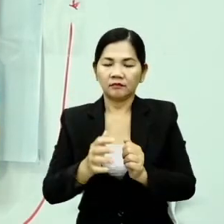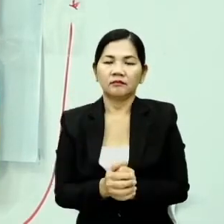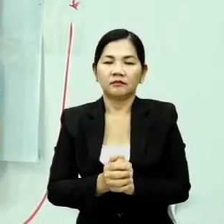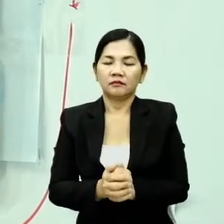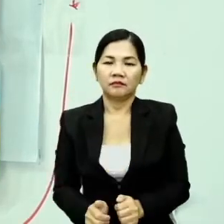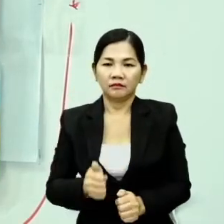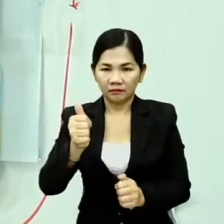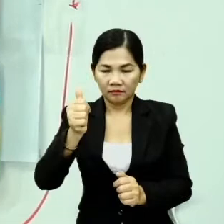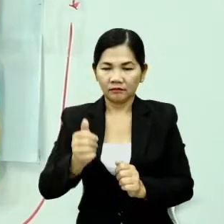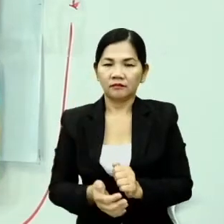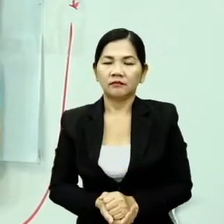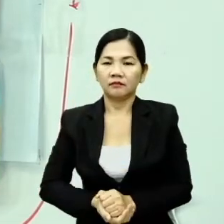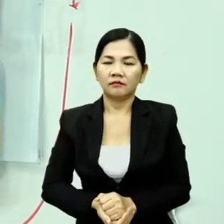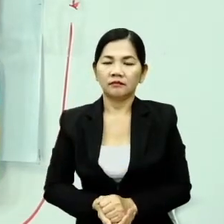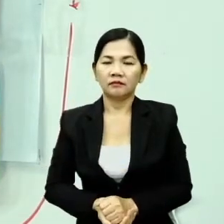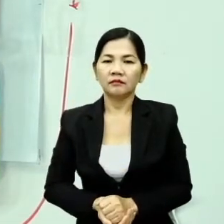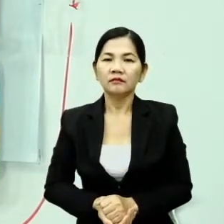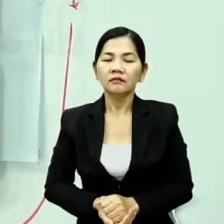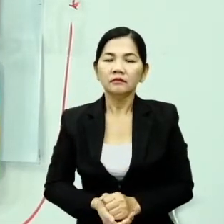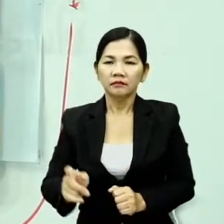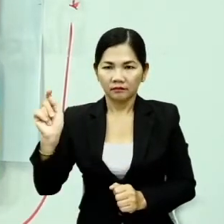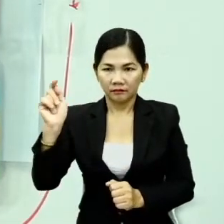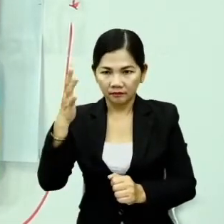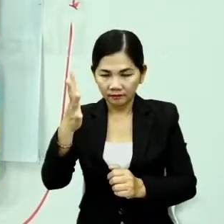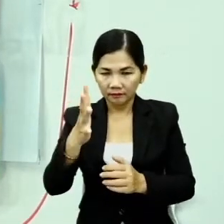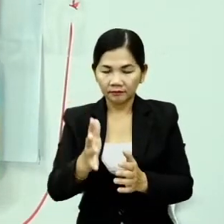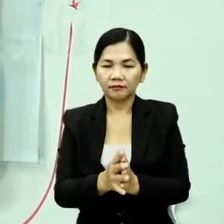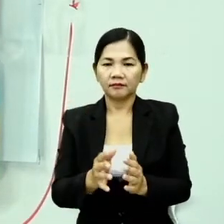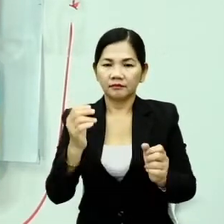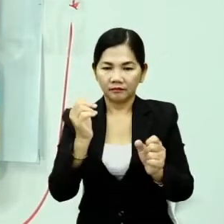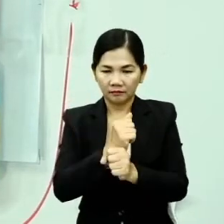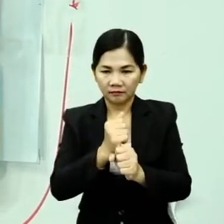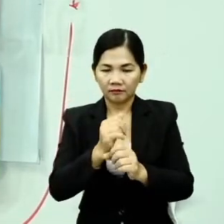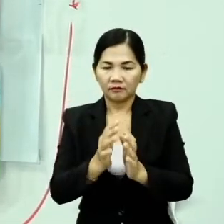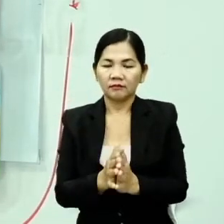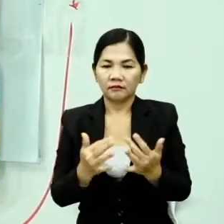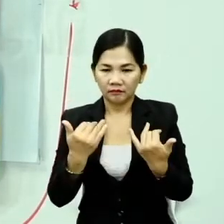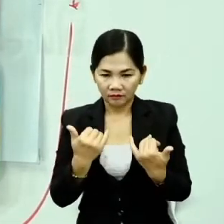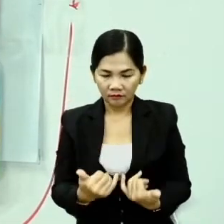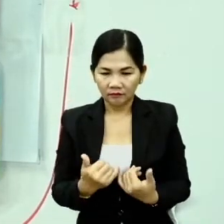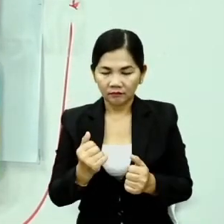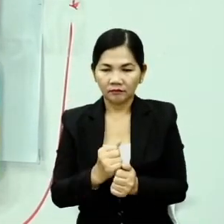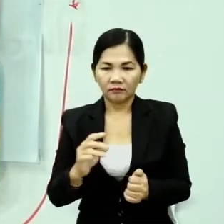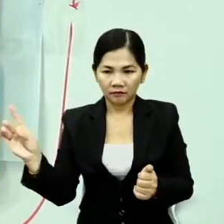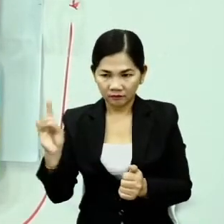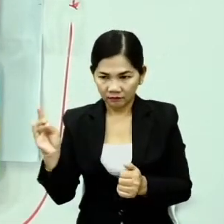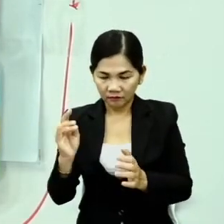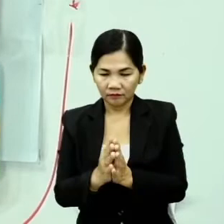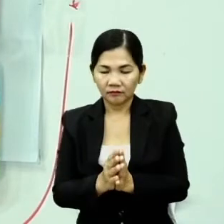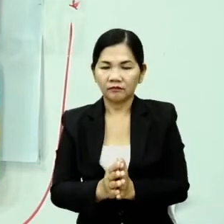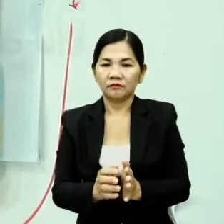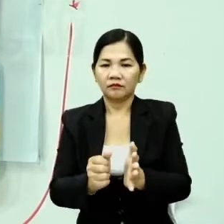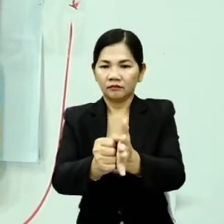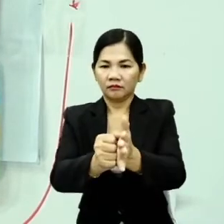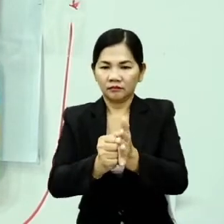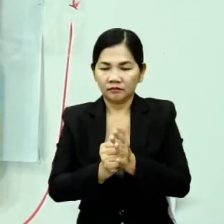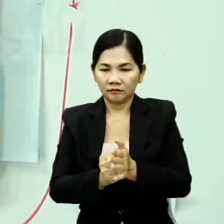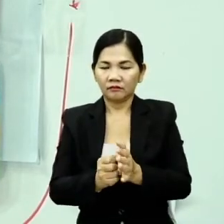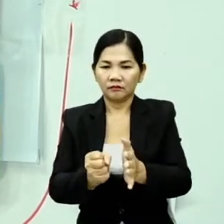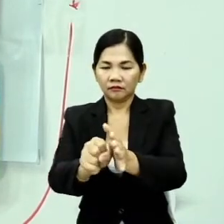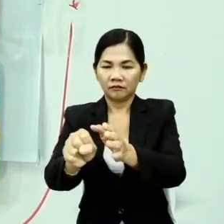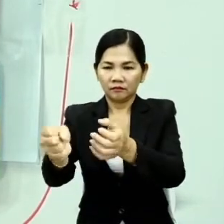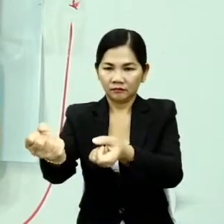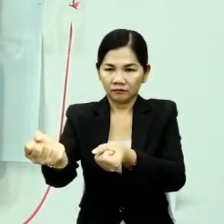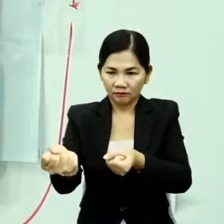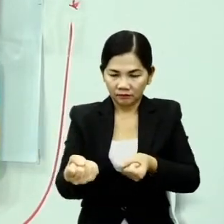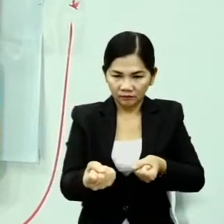mớ cha tam giờ rụp hiệp ní cha cứ cha sáng cha đo cầm lắng cha ô tiền là